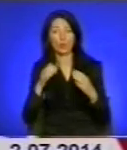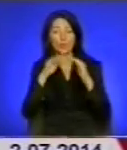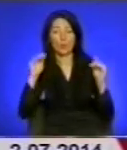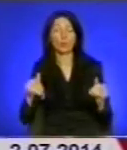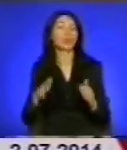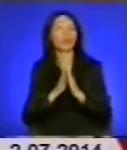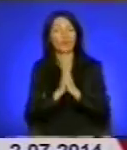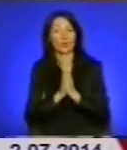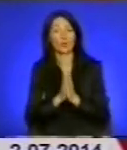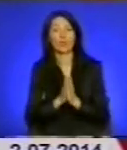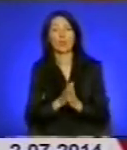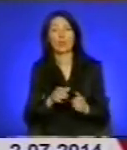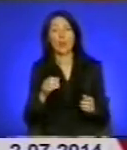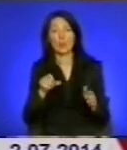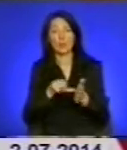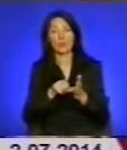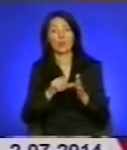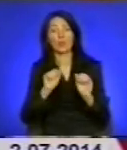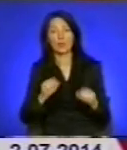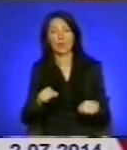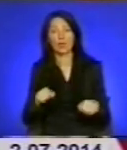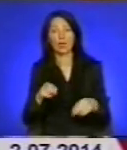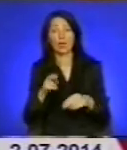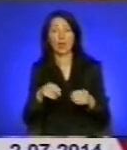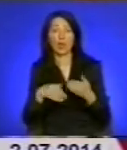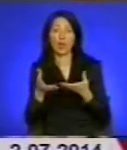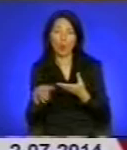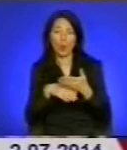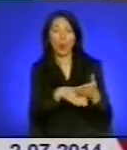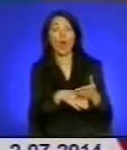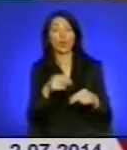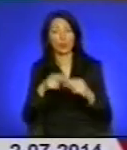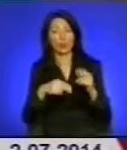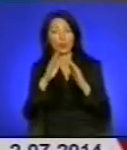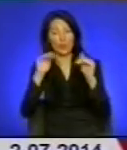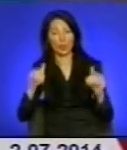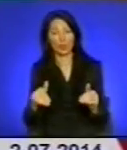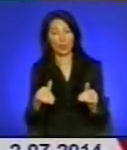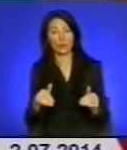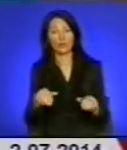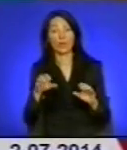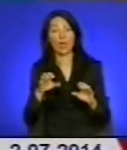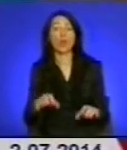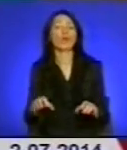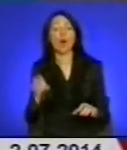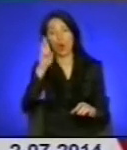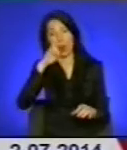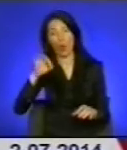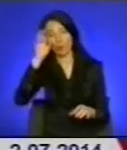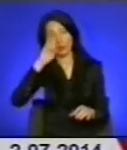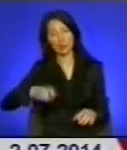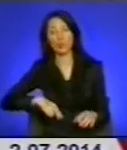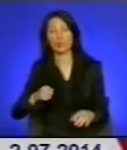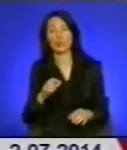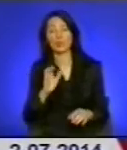сприяти у розбудові духовних дитячих таборів в Україні і на Тернопільщині зокрема голова Обласної Державної адміністрації Олег Сиротюк подякував представникам